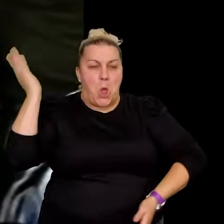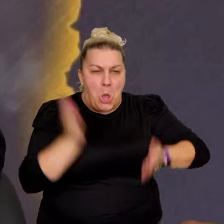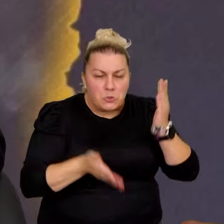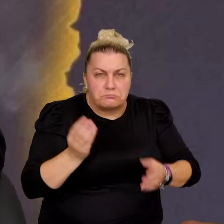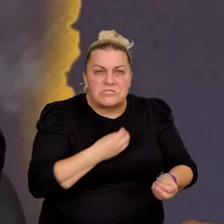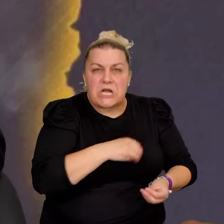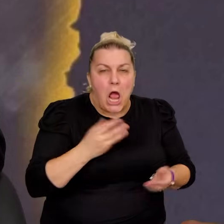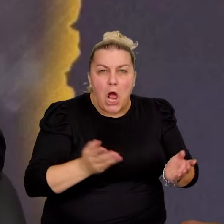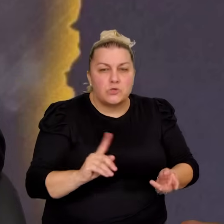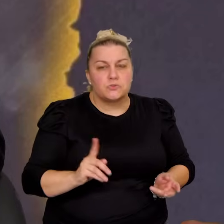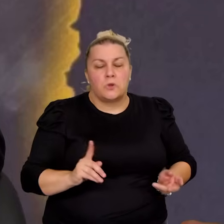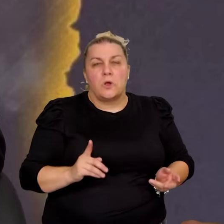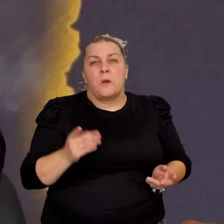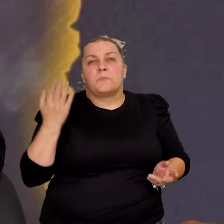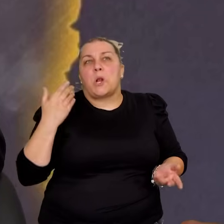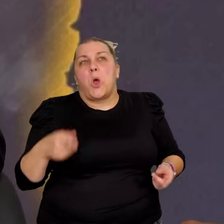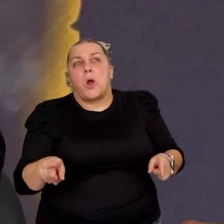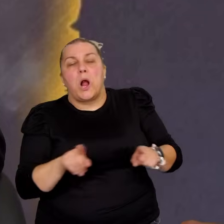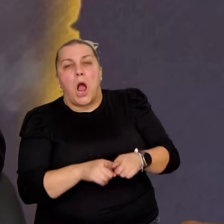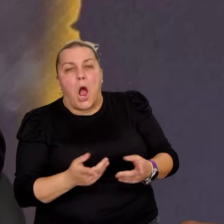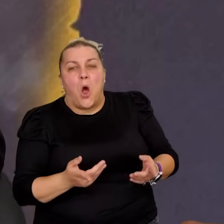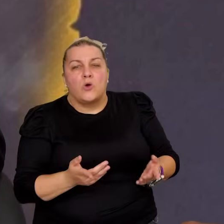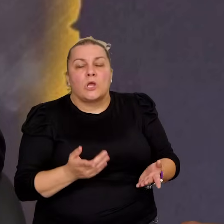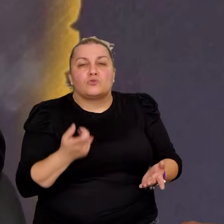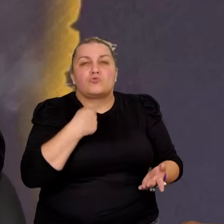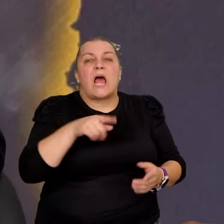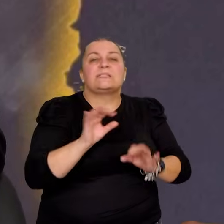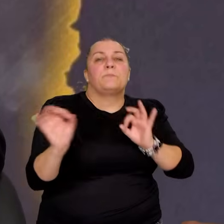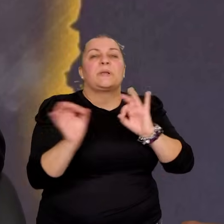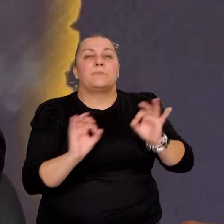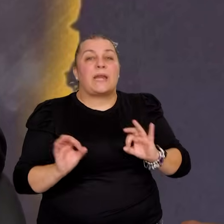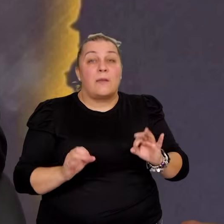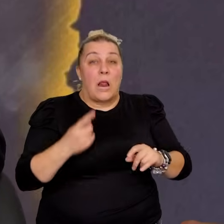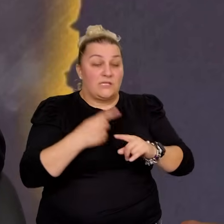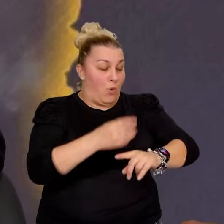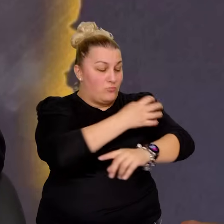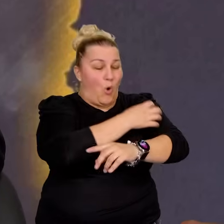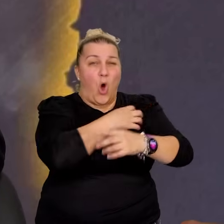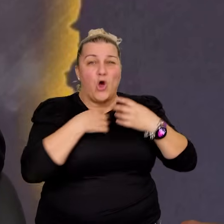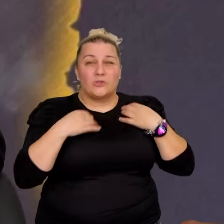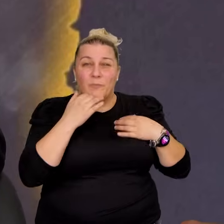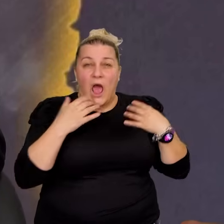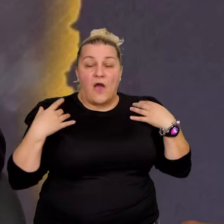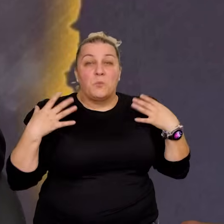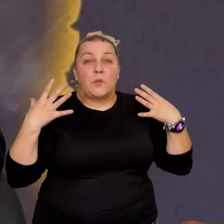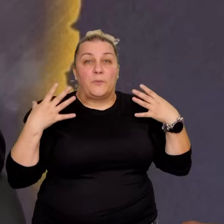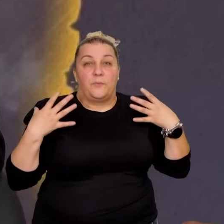nije bilo ničega, nego onako je bilo kao da su nas pripremali da te sve modrice koje smo imali po tijelu